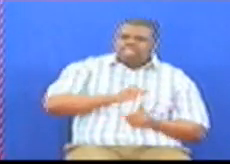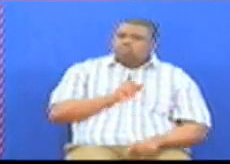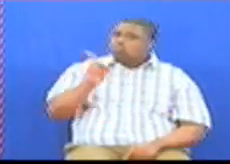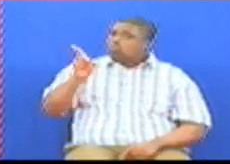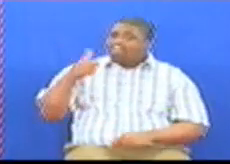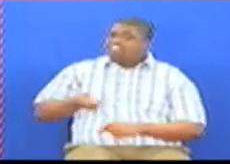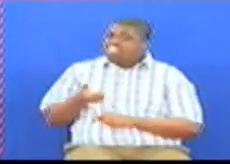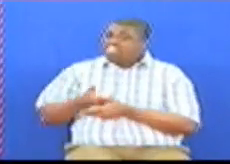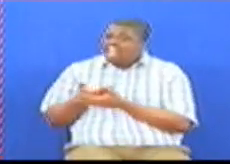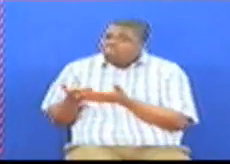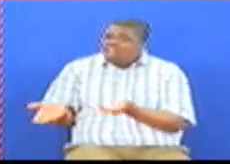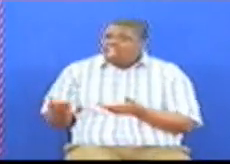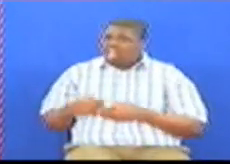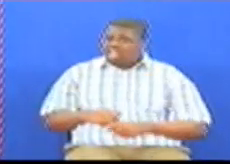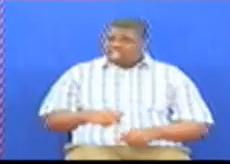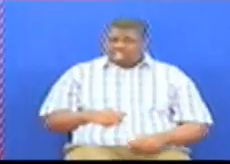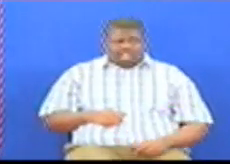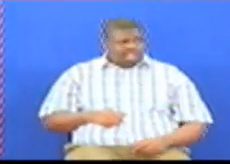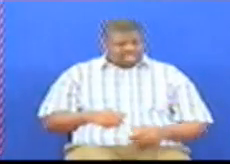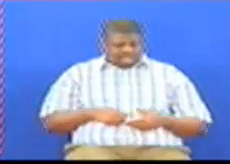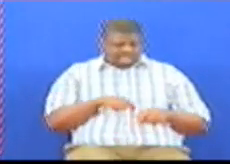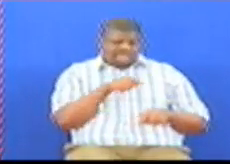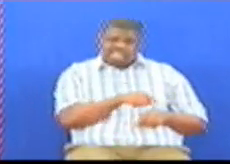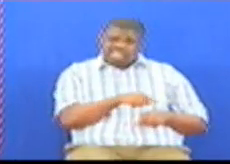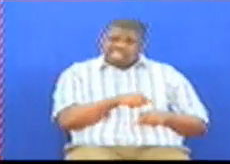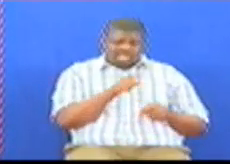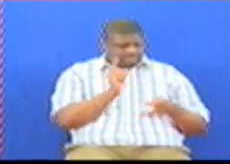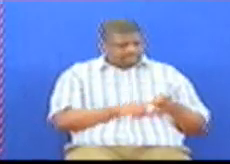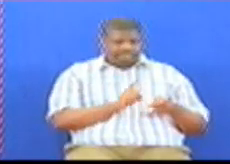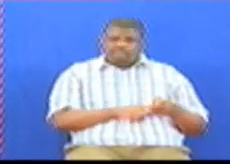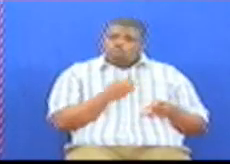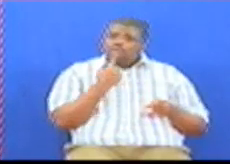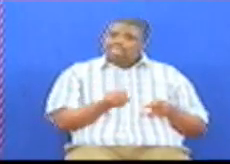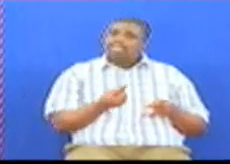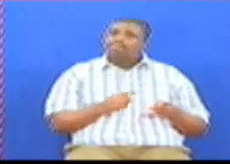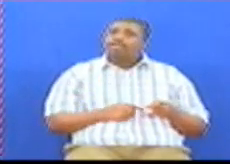Sanitizer unapata mjini. Swala jingine wanasema kwamba